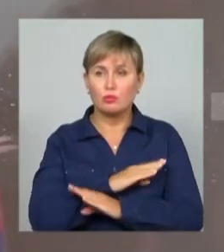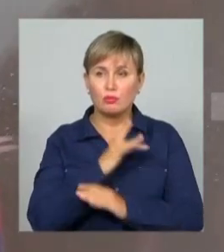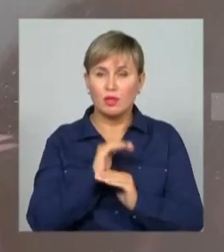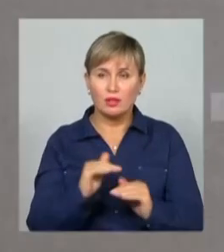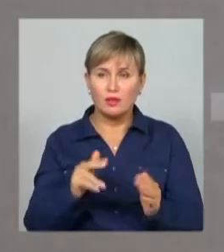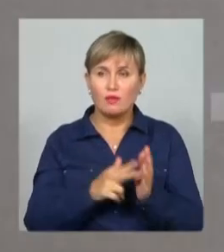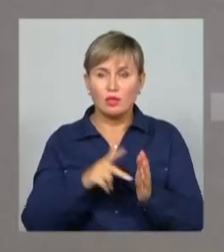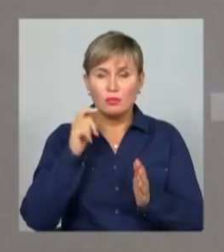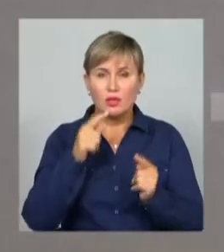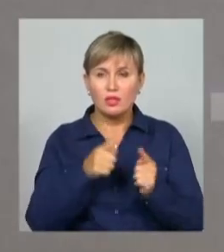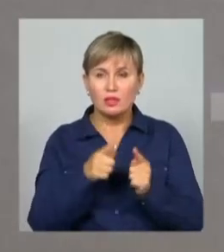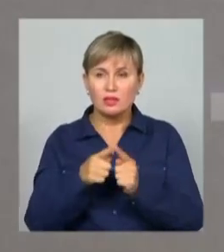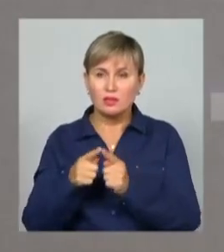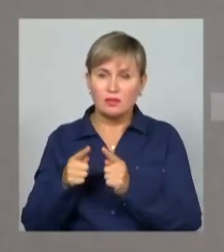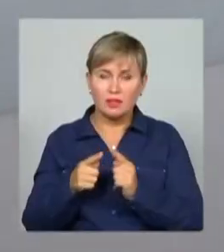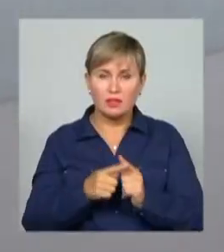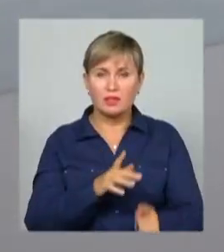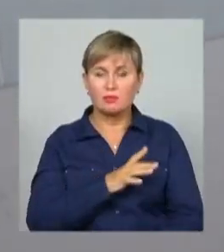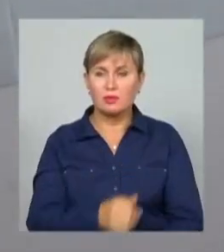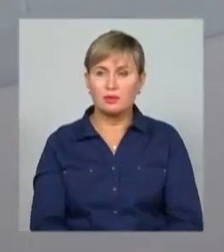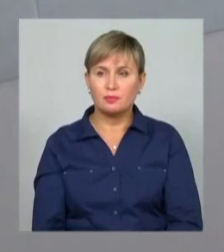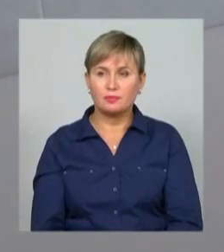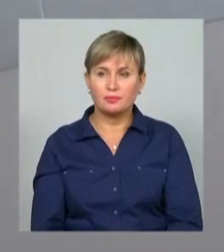мать 8 лет скиталась по съемным углам.